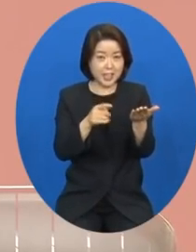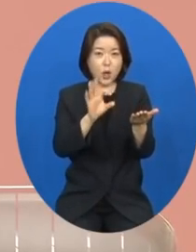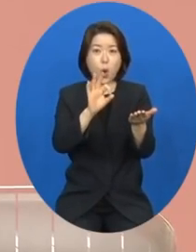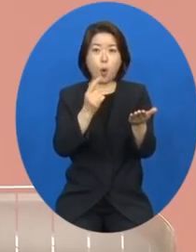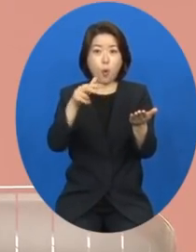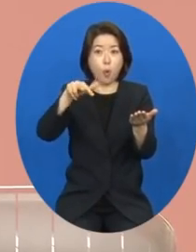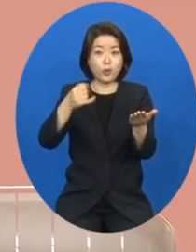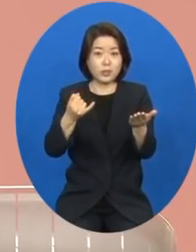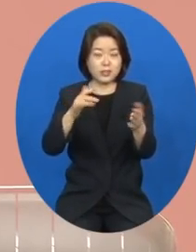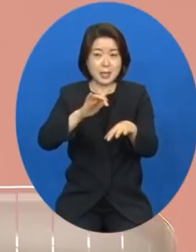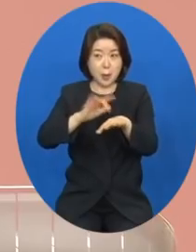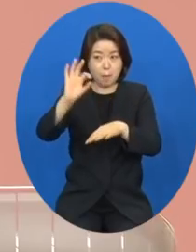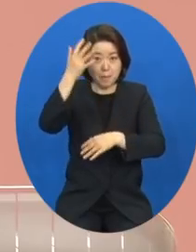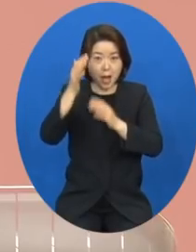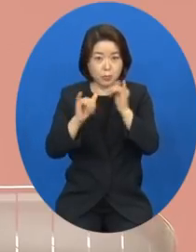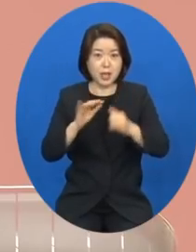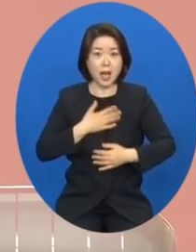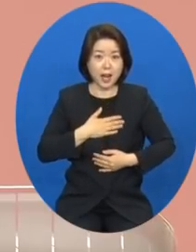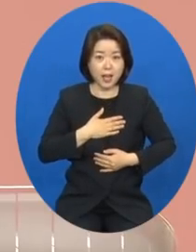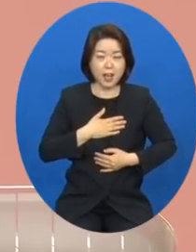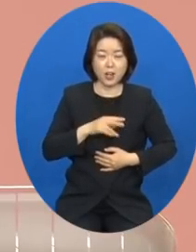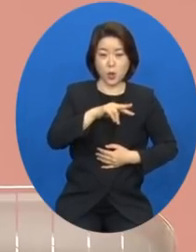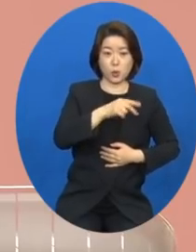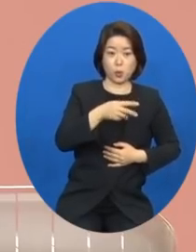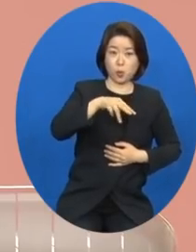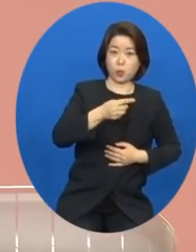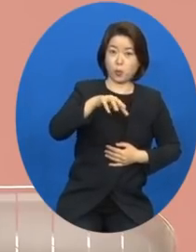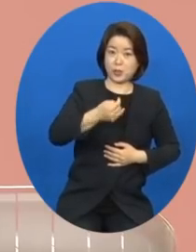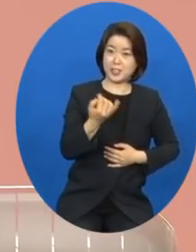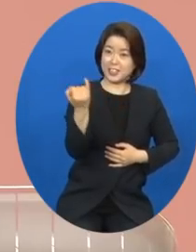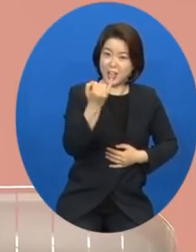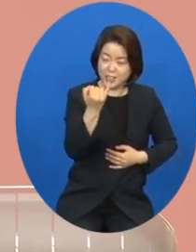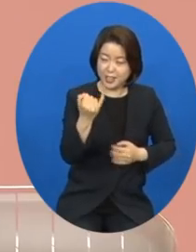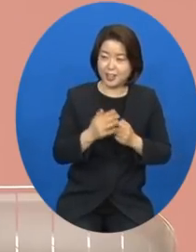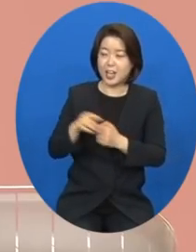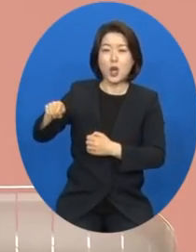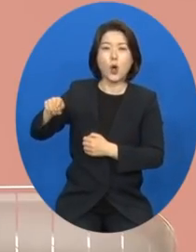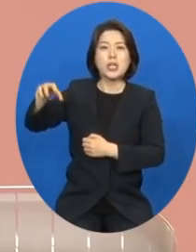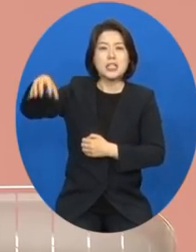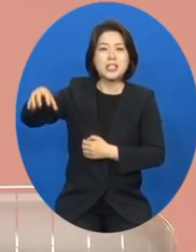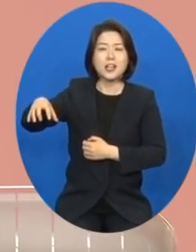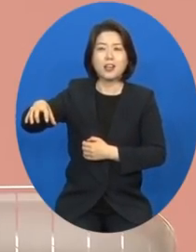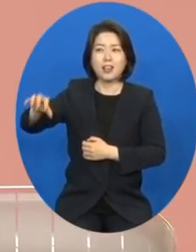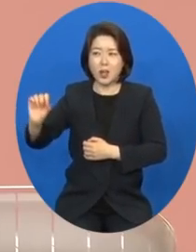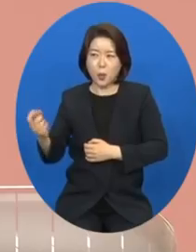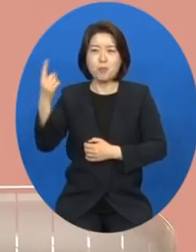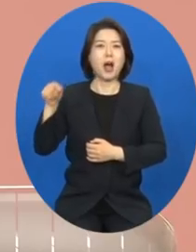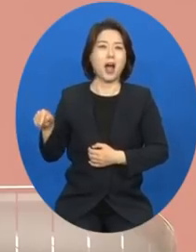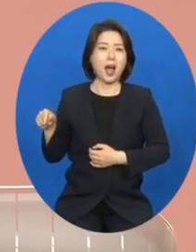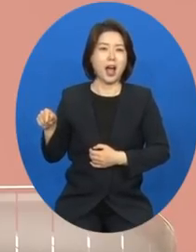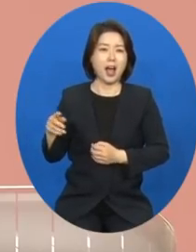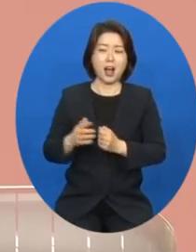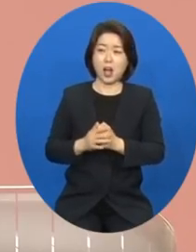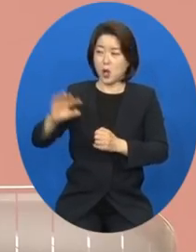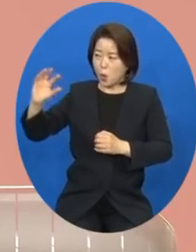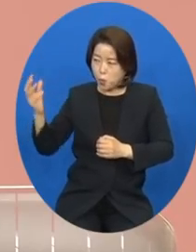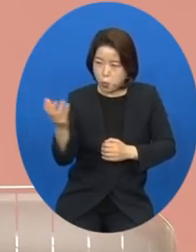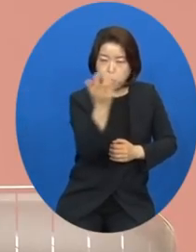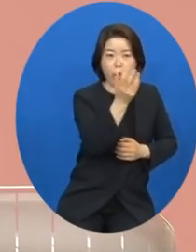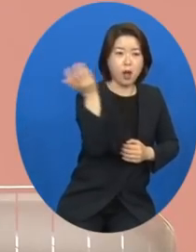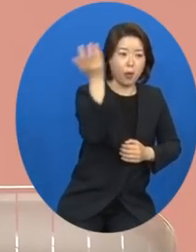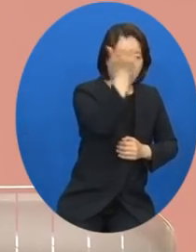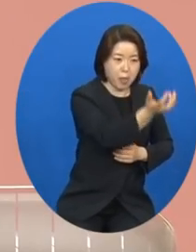에도로 씨가 캔 사수 출신입니다 예 그래서 도로시가 토네이도의 의해서 뭐 어떻게 다른 나라가 가지고 벌어진